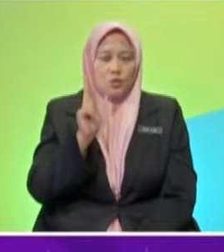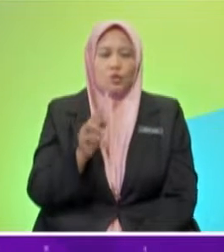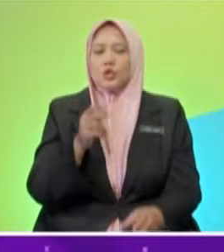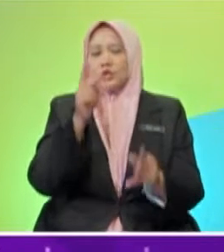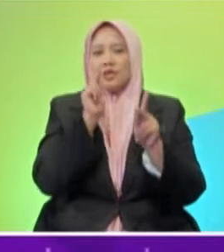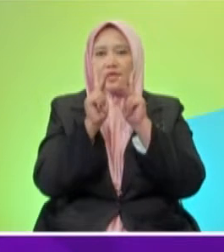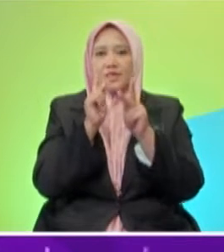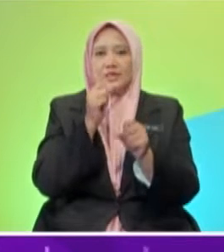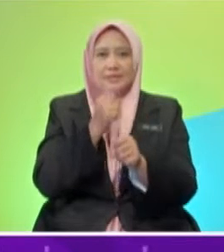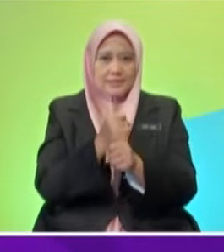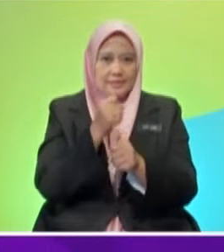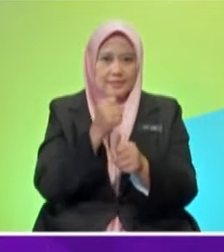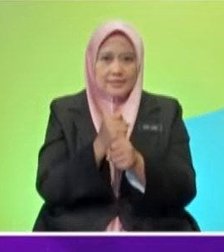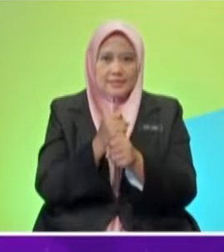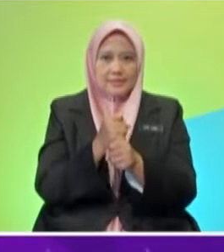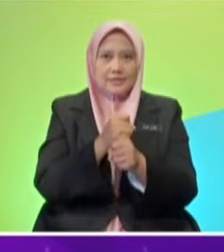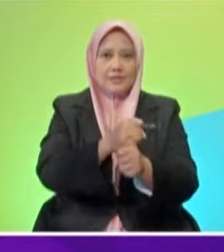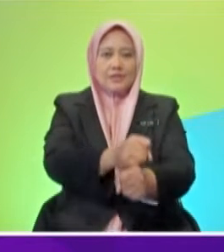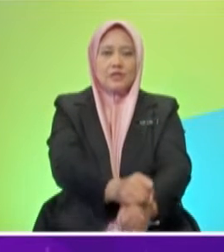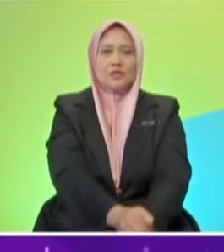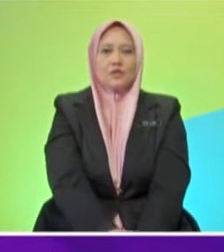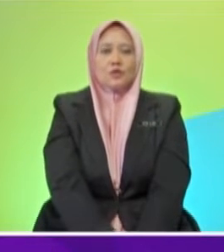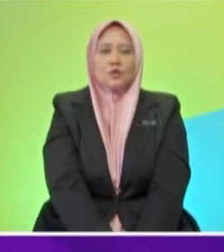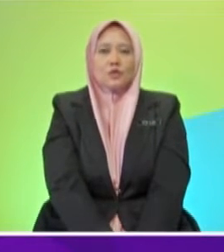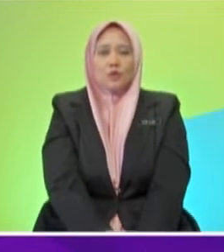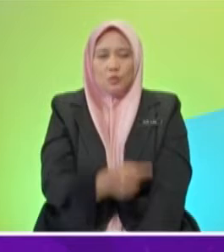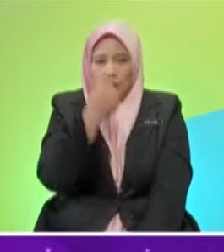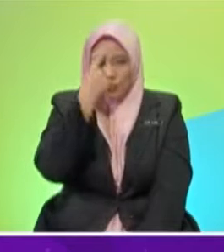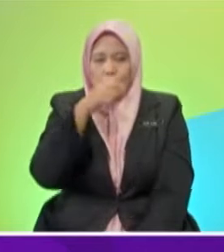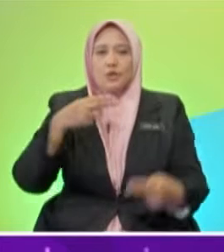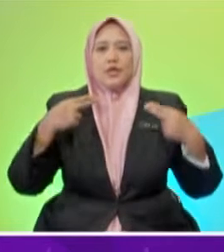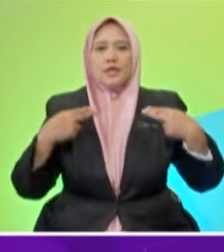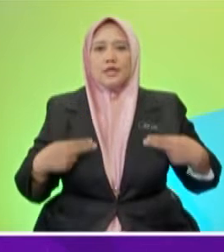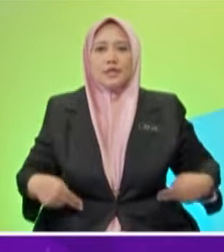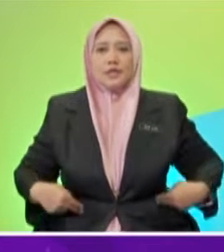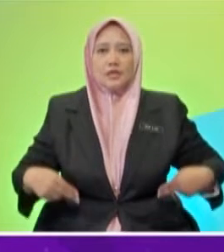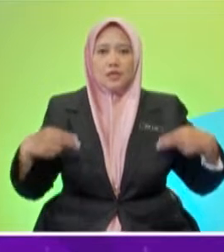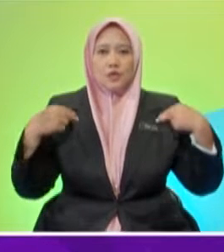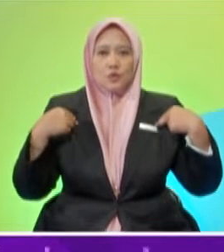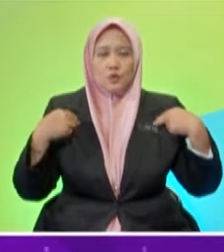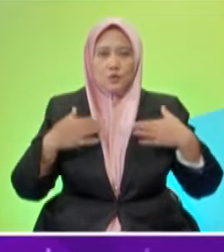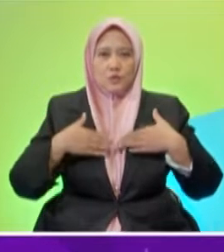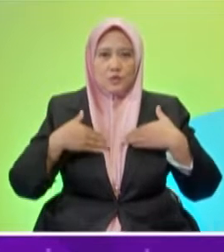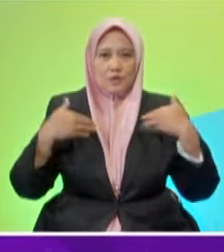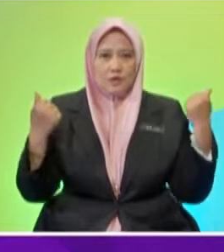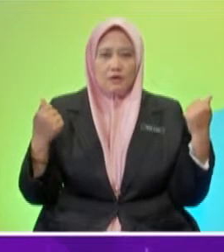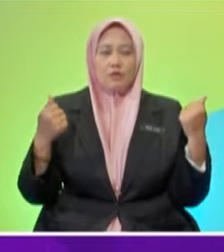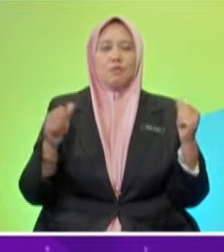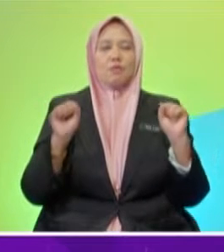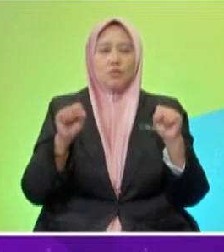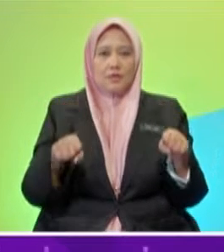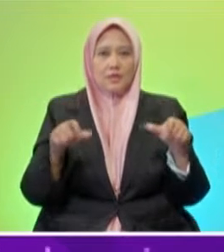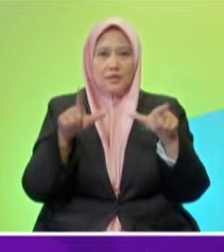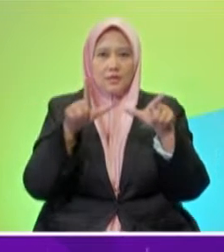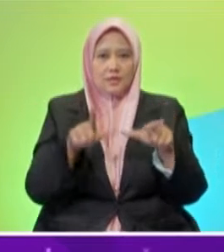manusia perlu makan makanan seimbang untuk hidup sehat Boleh juga di letak memori juga disingkirkan karena